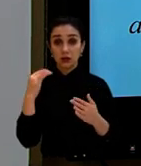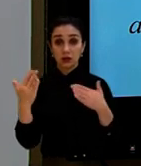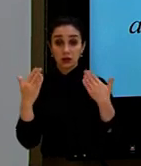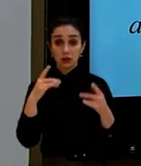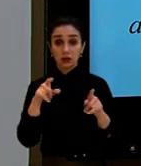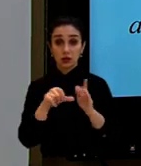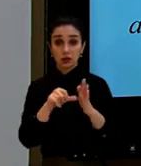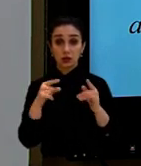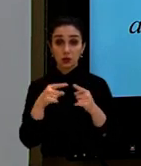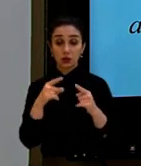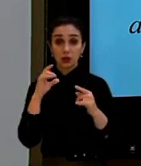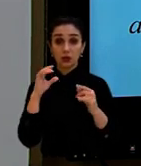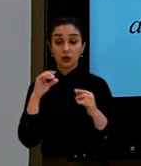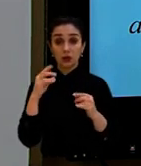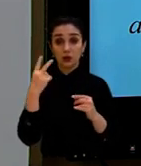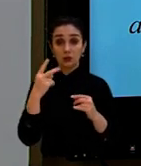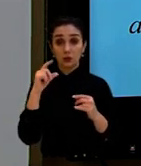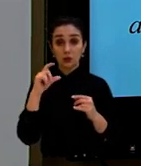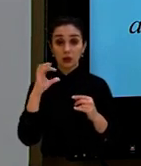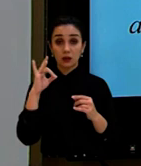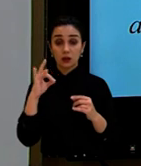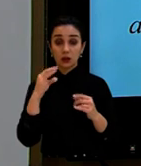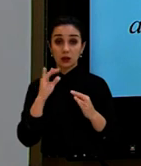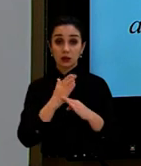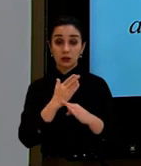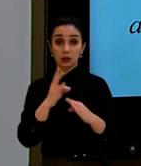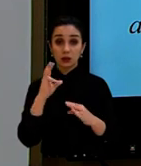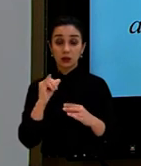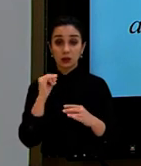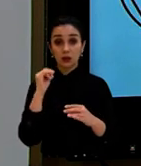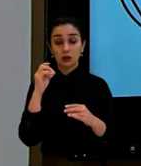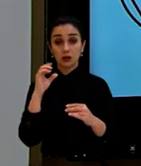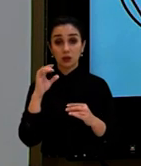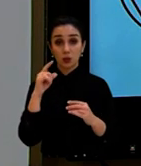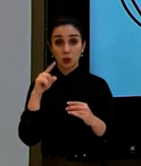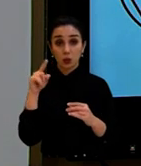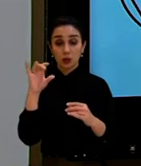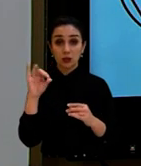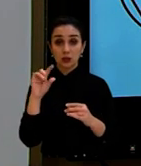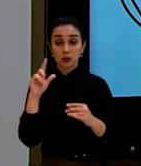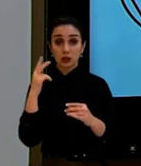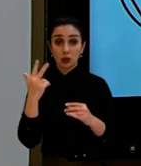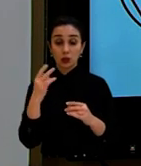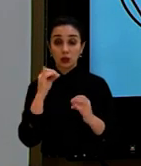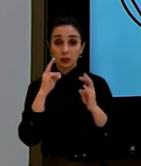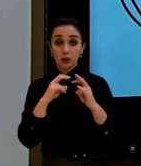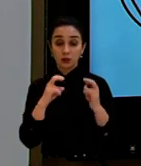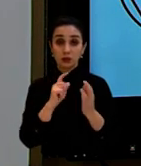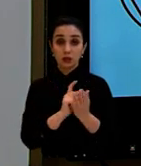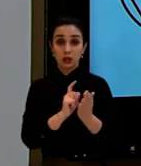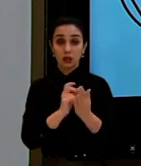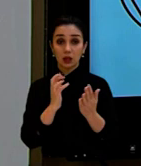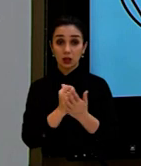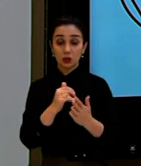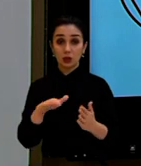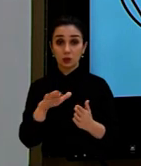сторона шестиугольника равна 2 маленькая r разделить на корень из 3. Рассмотрим задачу.